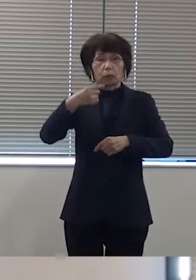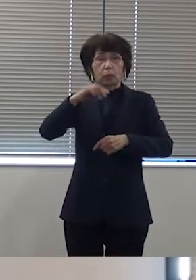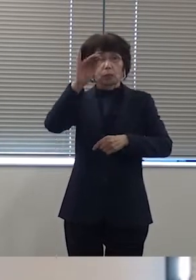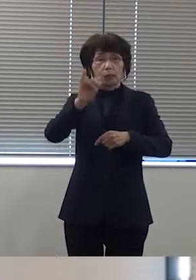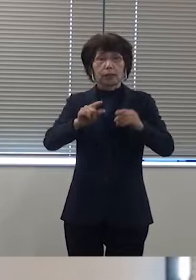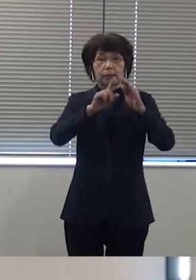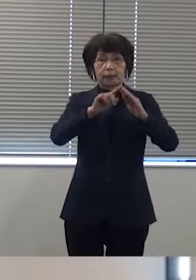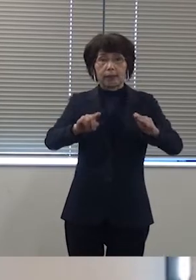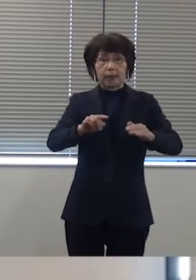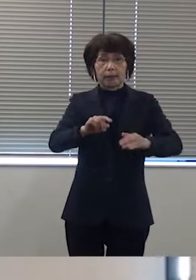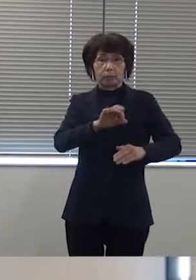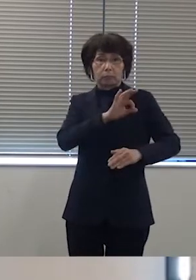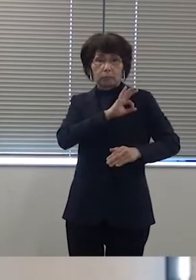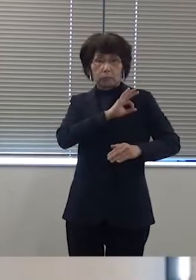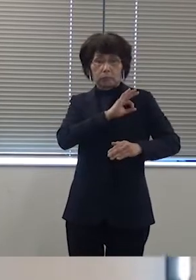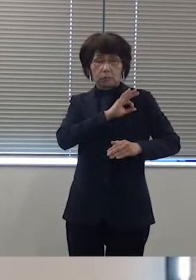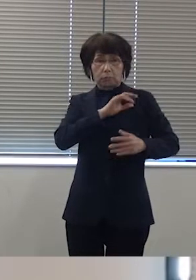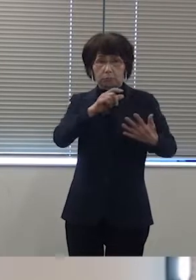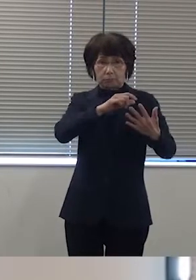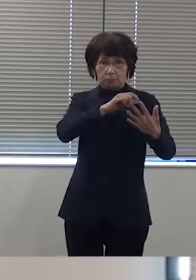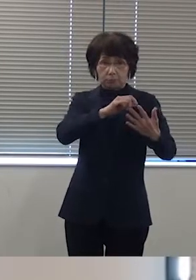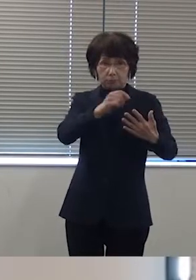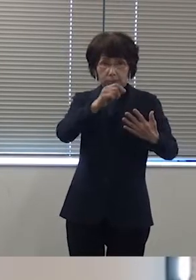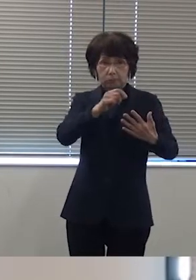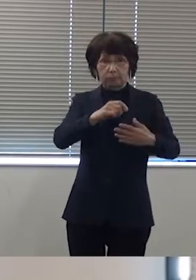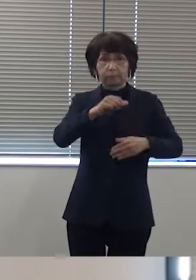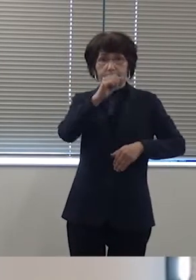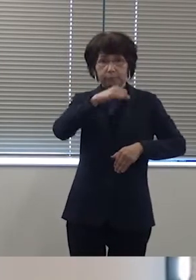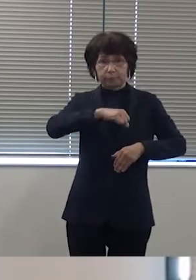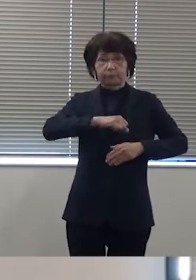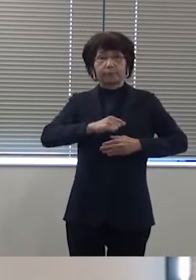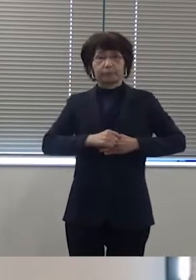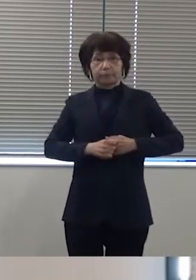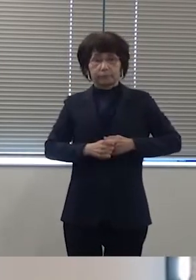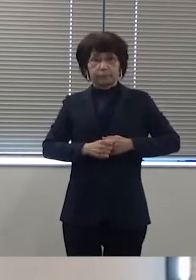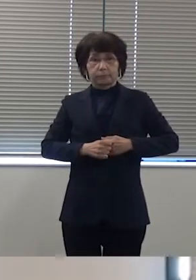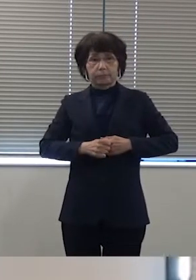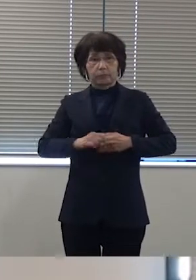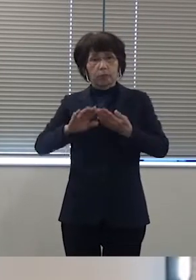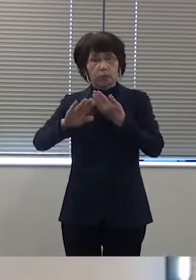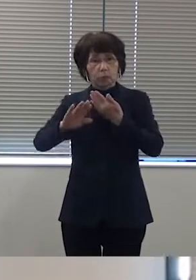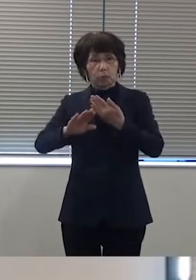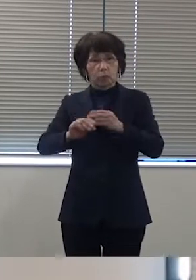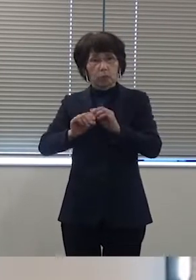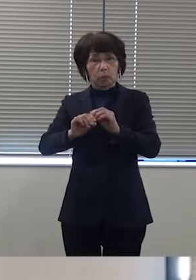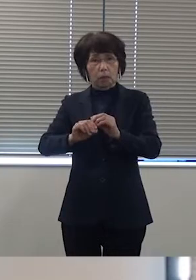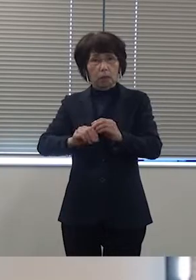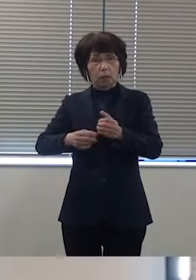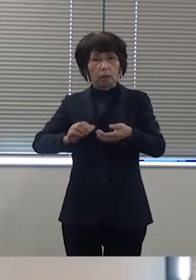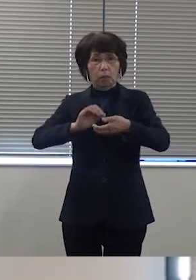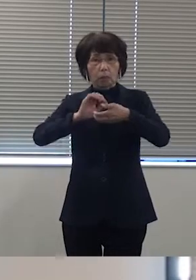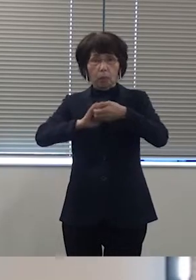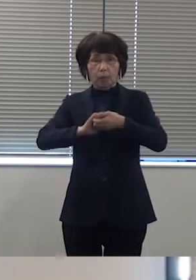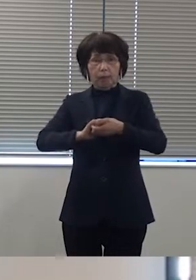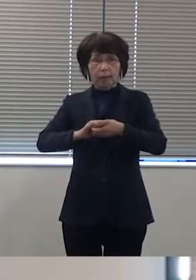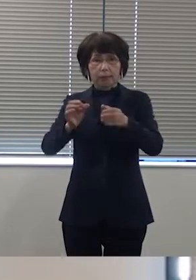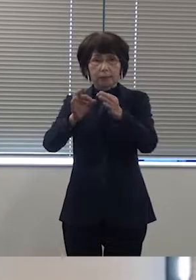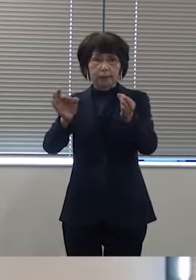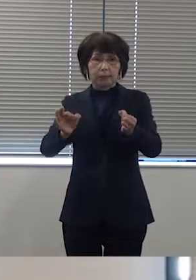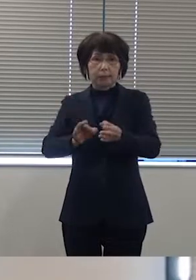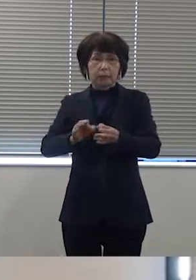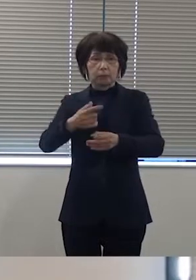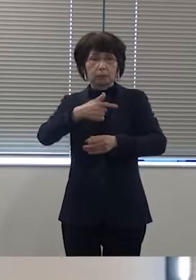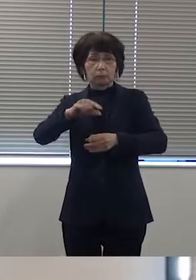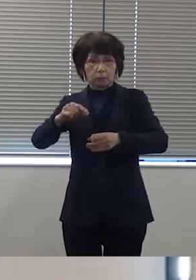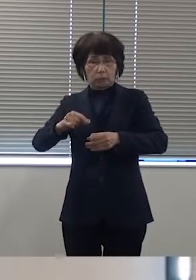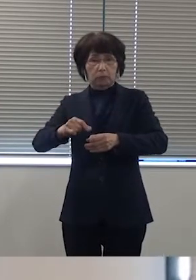さんの再任の議案が1件、それともう1つは固定資産評価審査委員会議員の